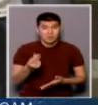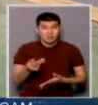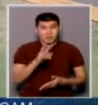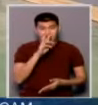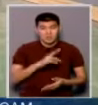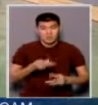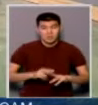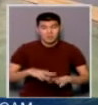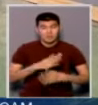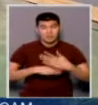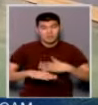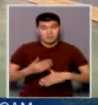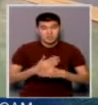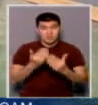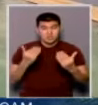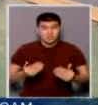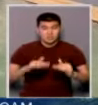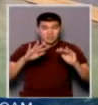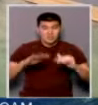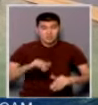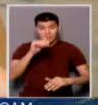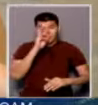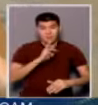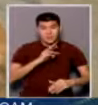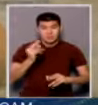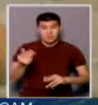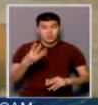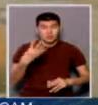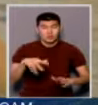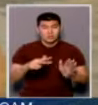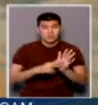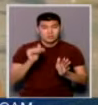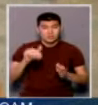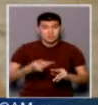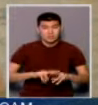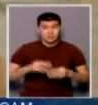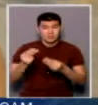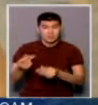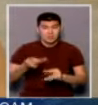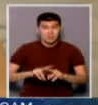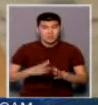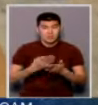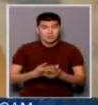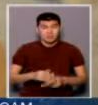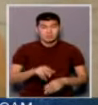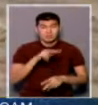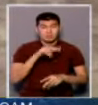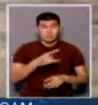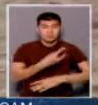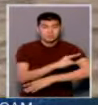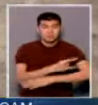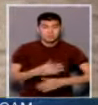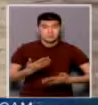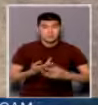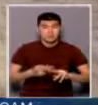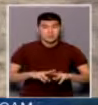ухаживающему за инвалидом. Теперь им ежемесячно будет выделяться 48 тысяч тенге. При этом срок ухода за ребенком с